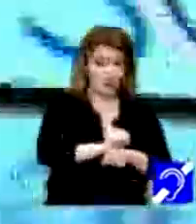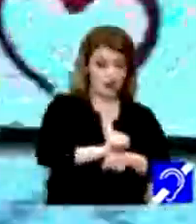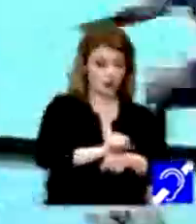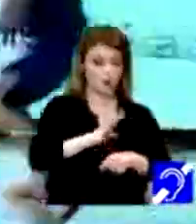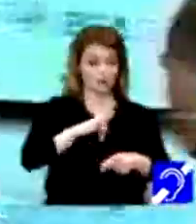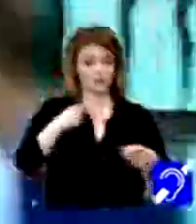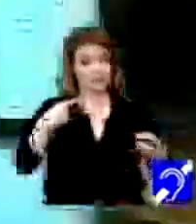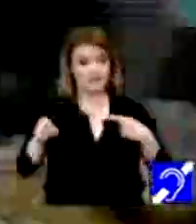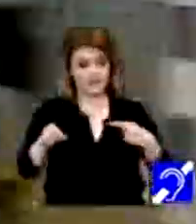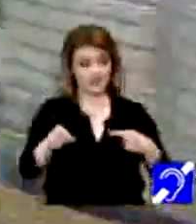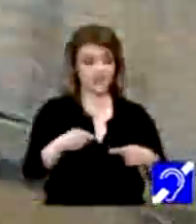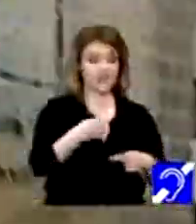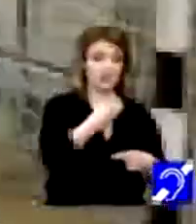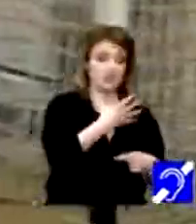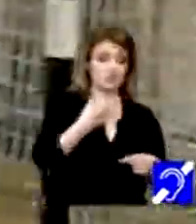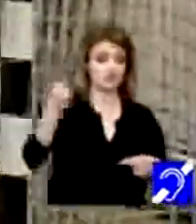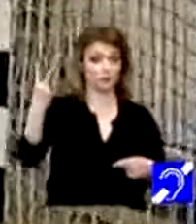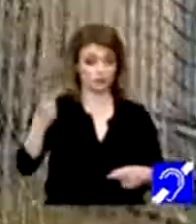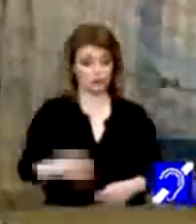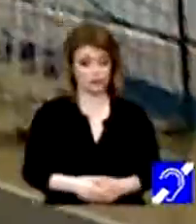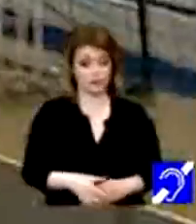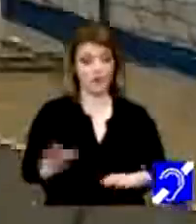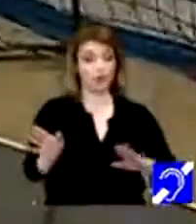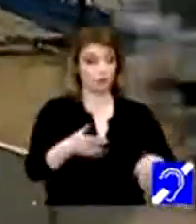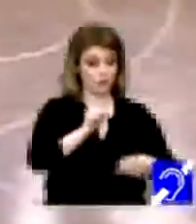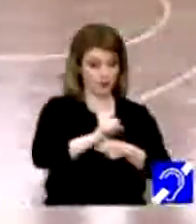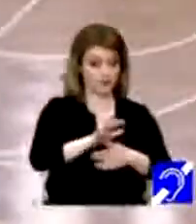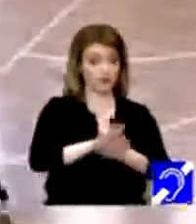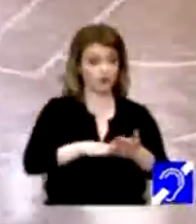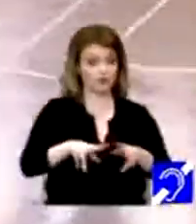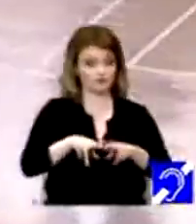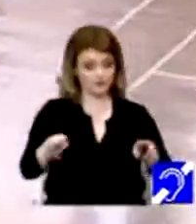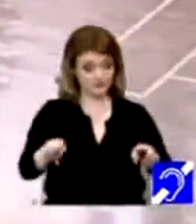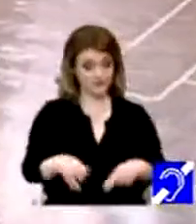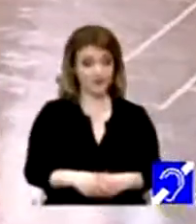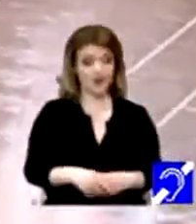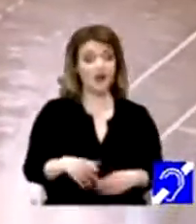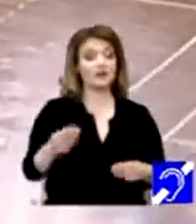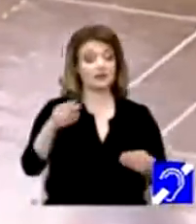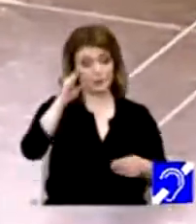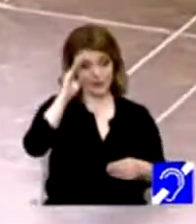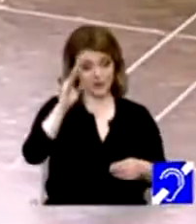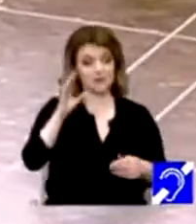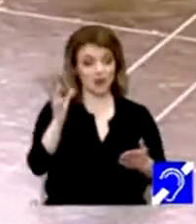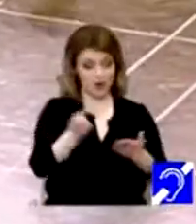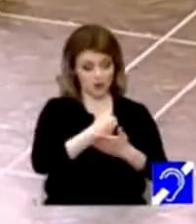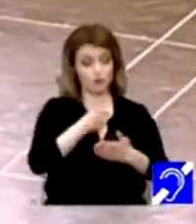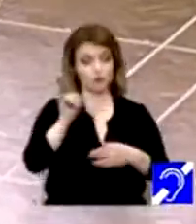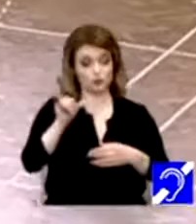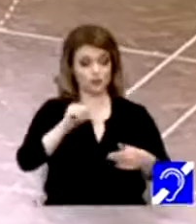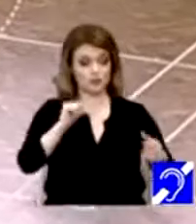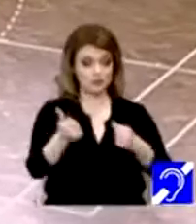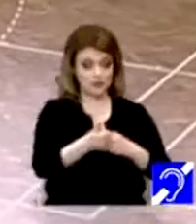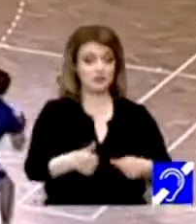2 goluri, 15-13. În repriza secundă, jocul a continuat pe aceleași coordonate, însă băieții lui Eliodor Voica au știut să-și conserve avantajul. Ajutată și de